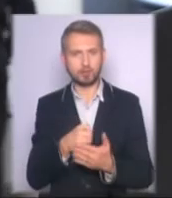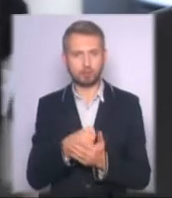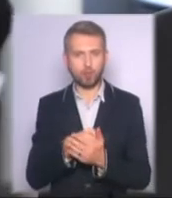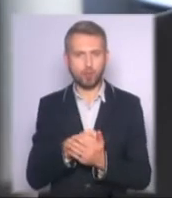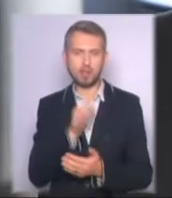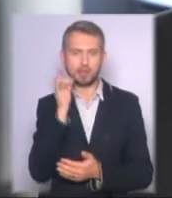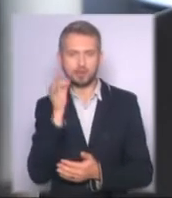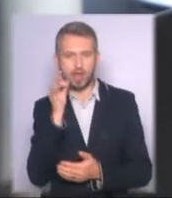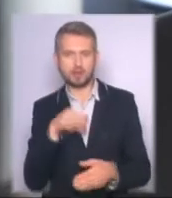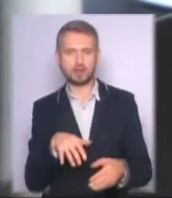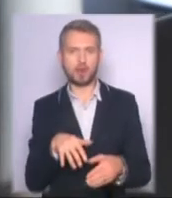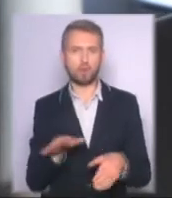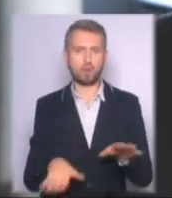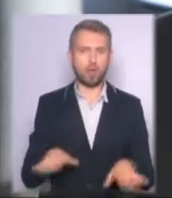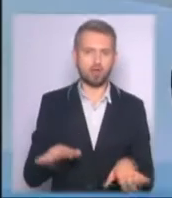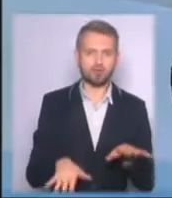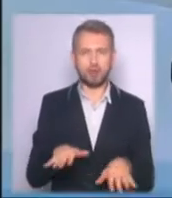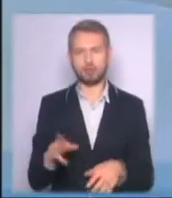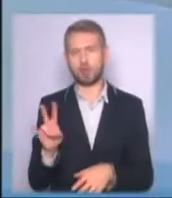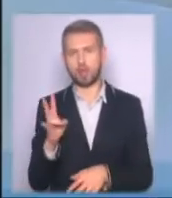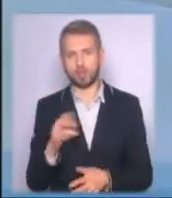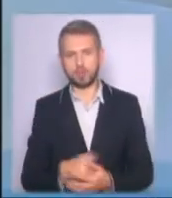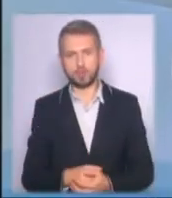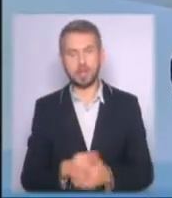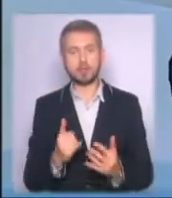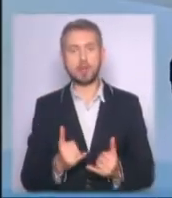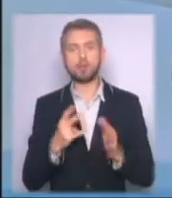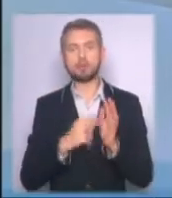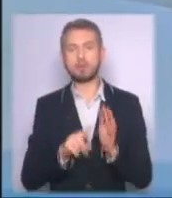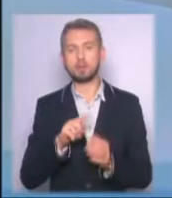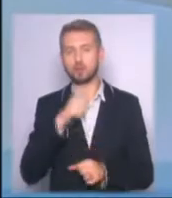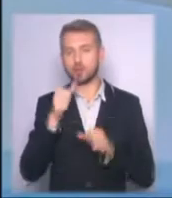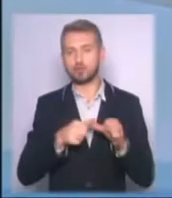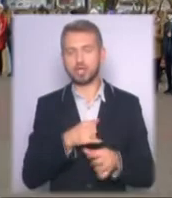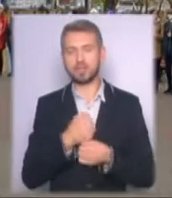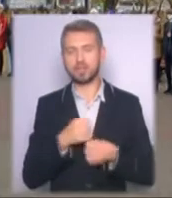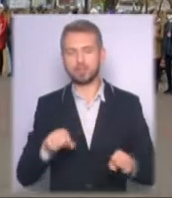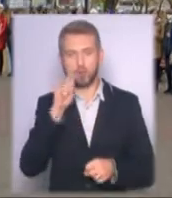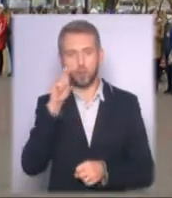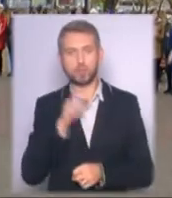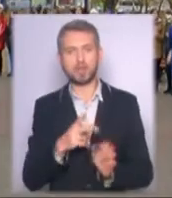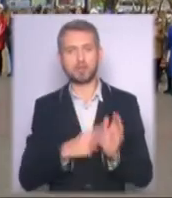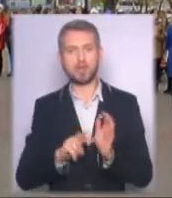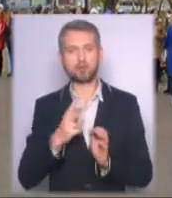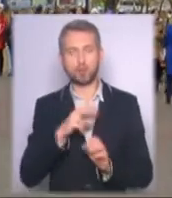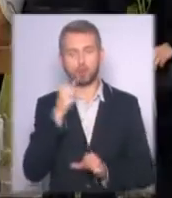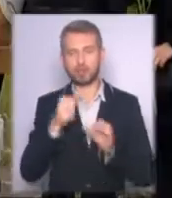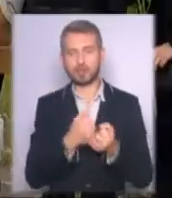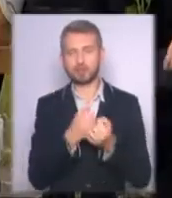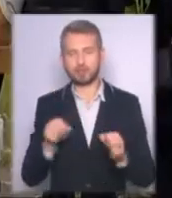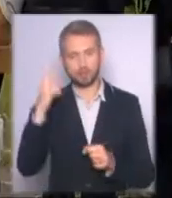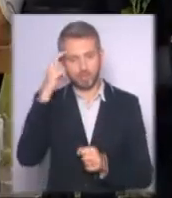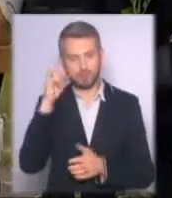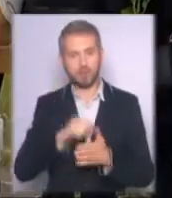Лисичанська, Мукачева, Миколаєва. З нагоди 71-ї річниці визволення України та 72-ї річниці визволення Києва